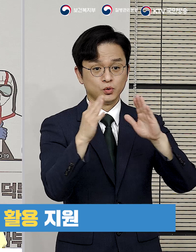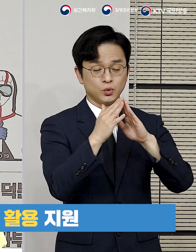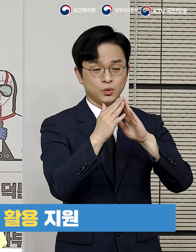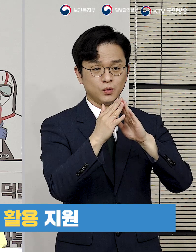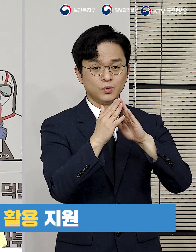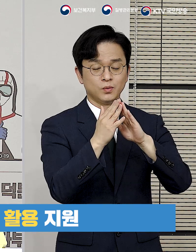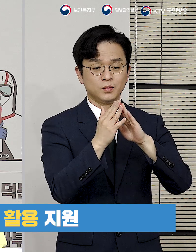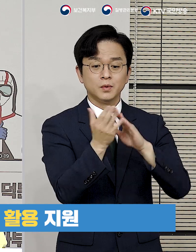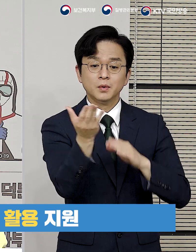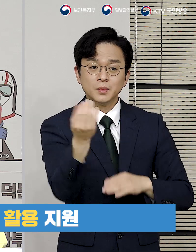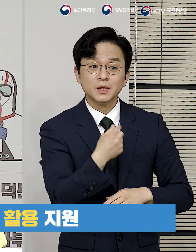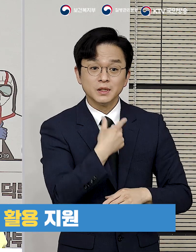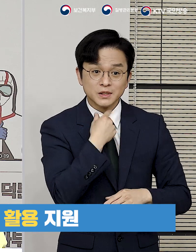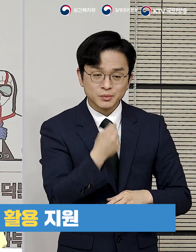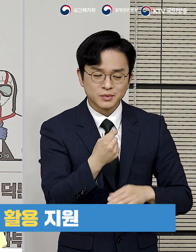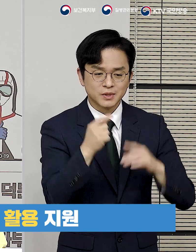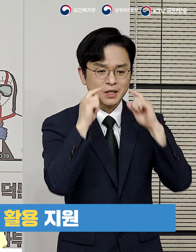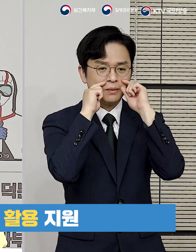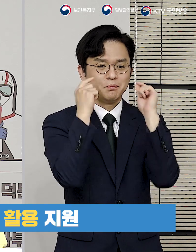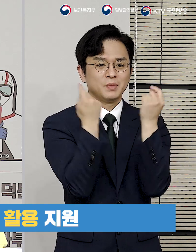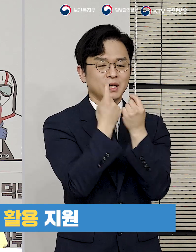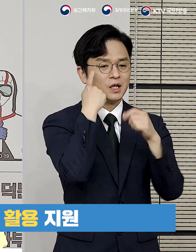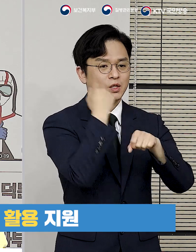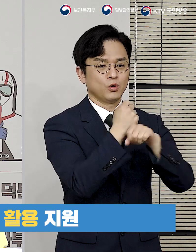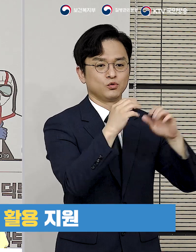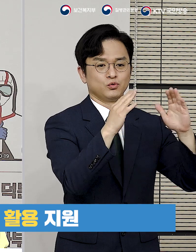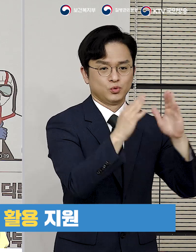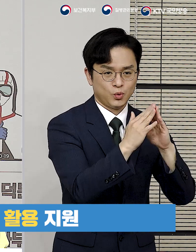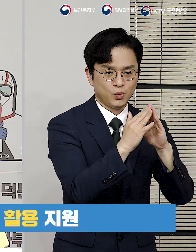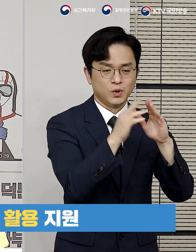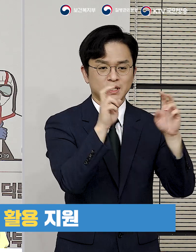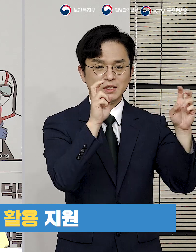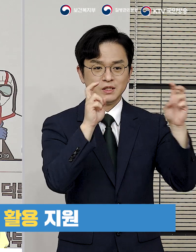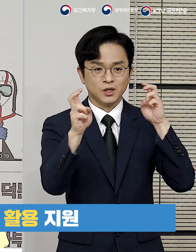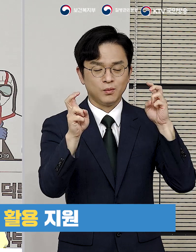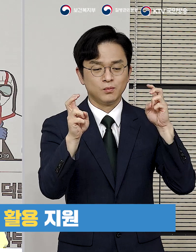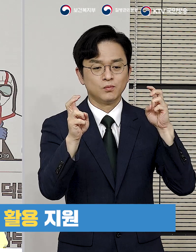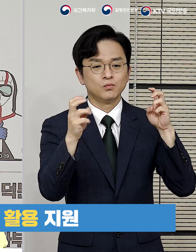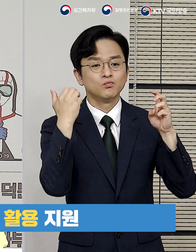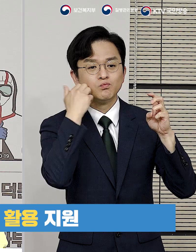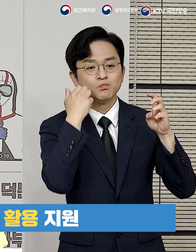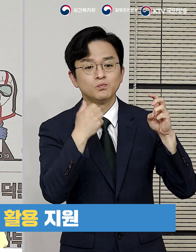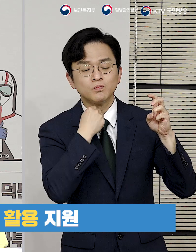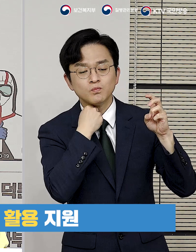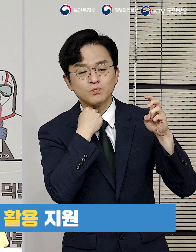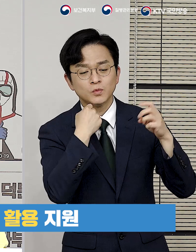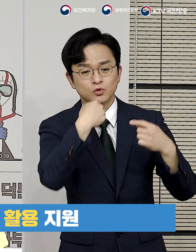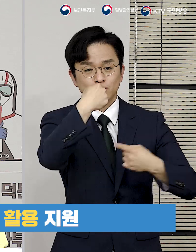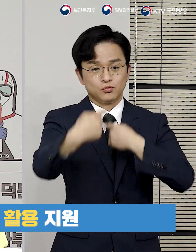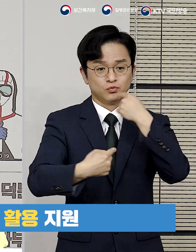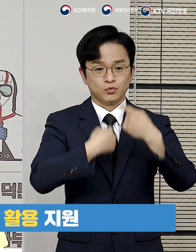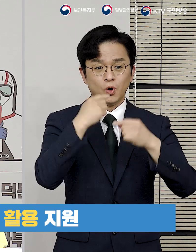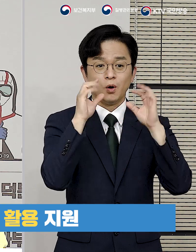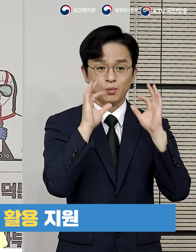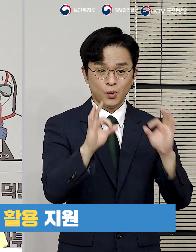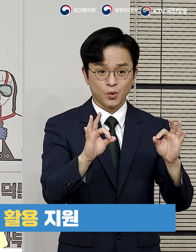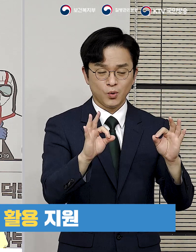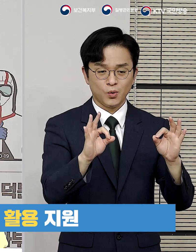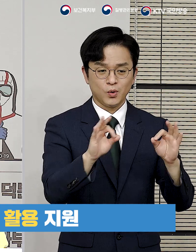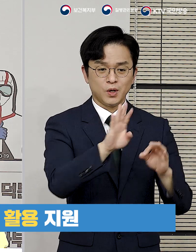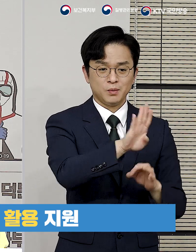연구시설 이용을 희망하는 민간 기업이나 연구소 등의 수요를 검토한 이후 BL3